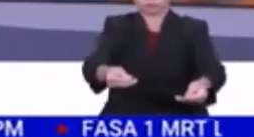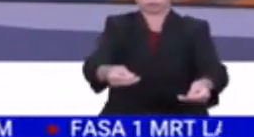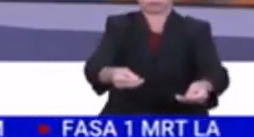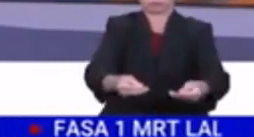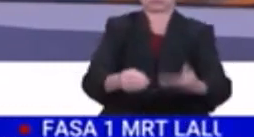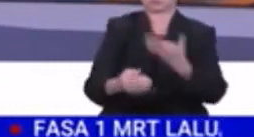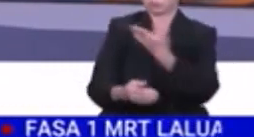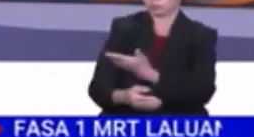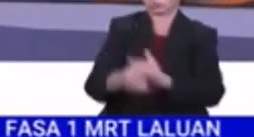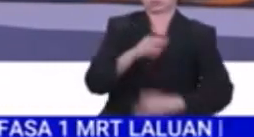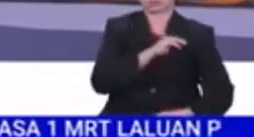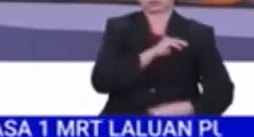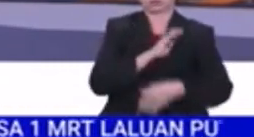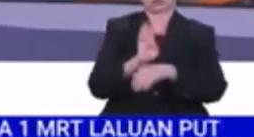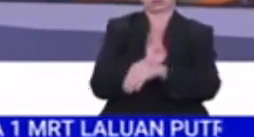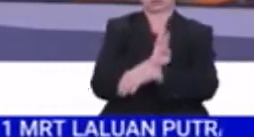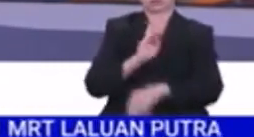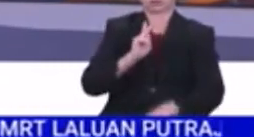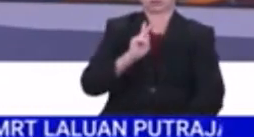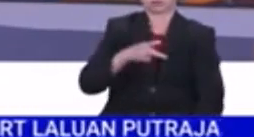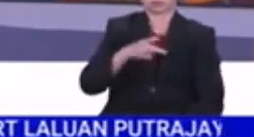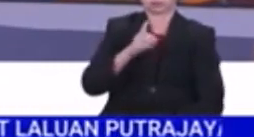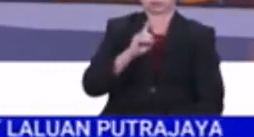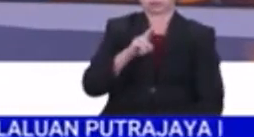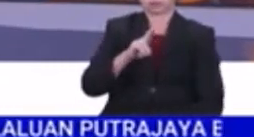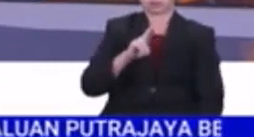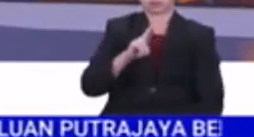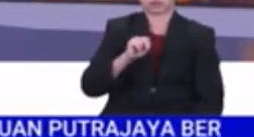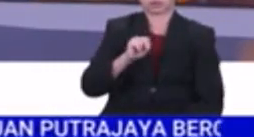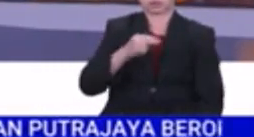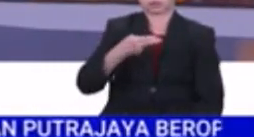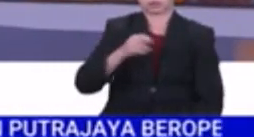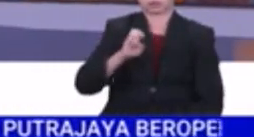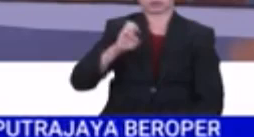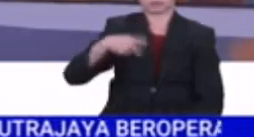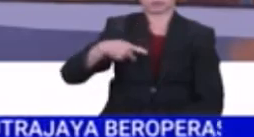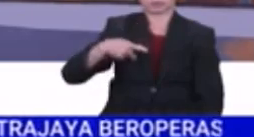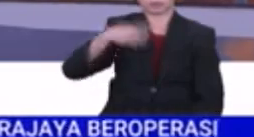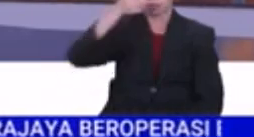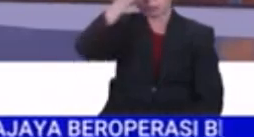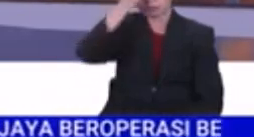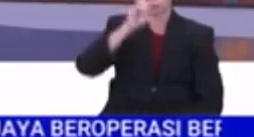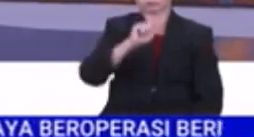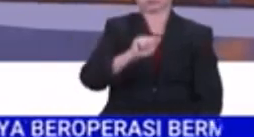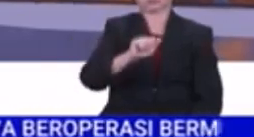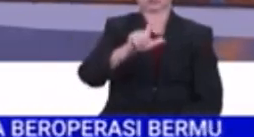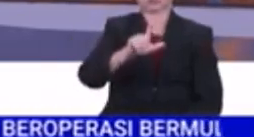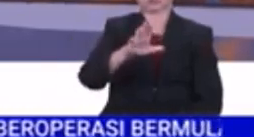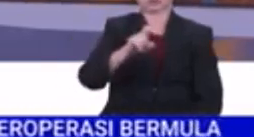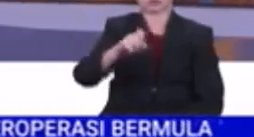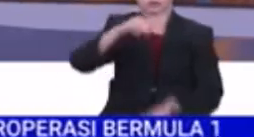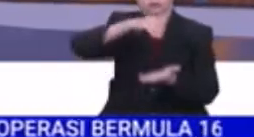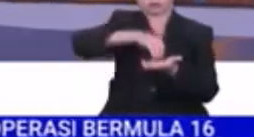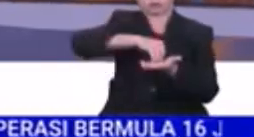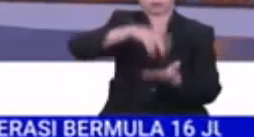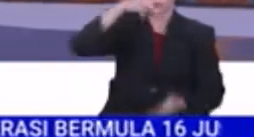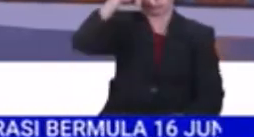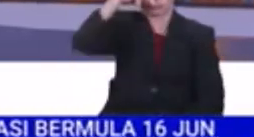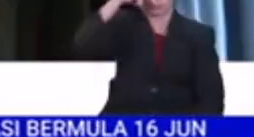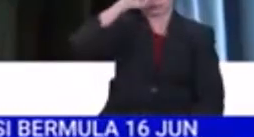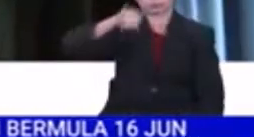disebutkan menteri perdagangan dalam negeri dan hal-ihwal pengguna dateserial salinggih dipercaya